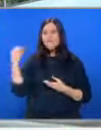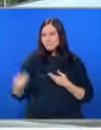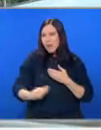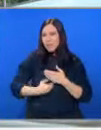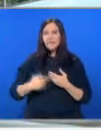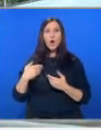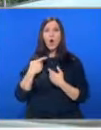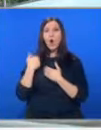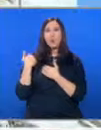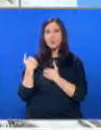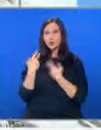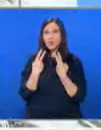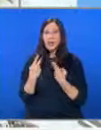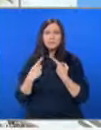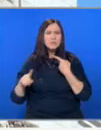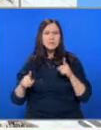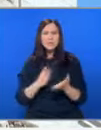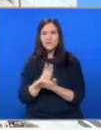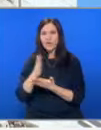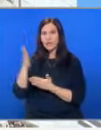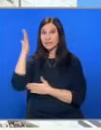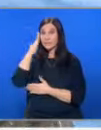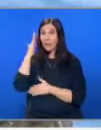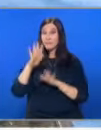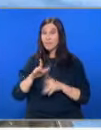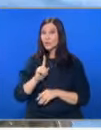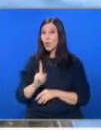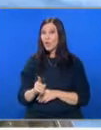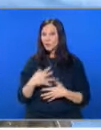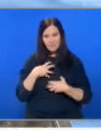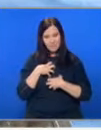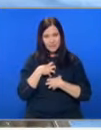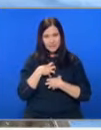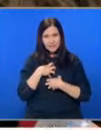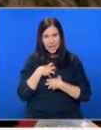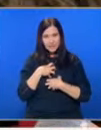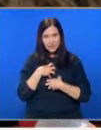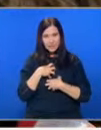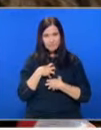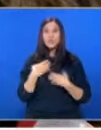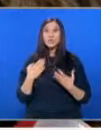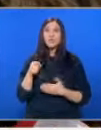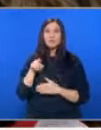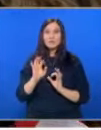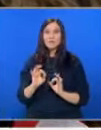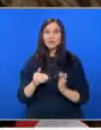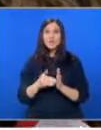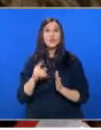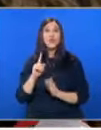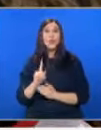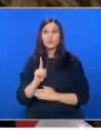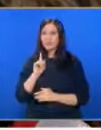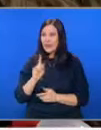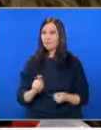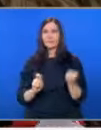Гледайки различните варианти за премиери, нещо, което ни притеснява, е, че и това всъщност срещу което трябва да